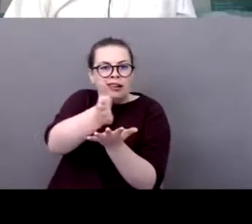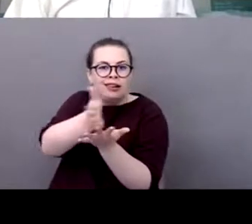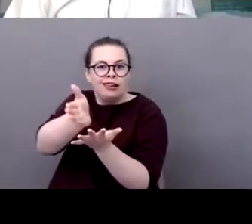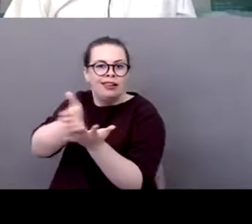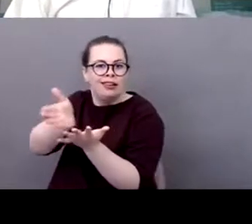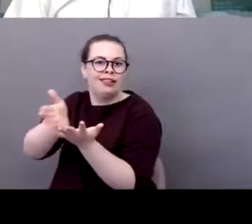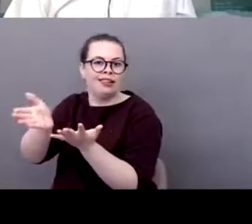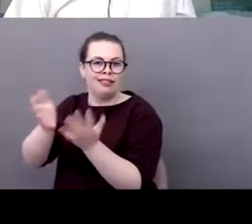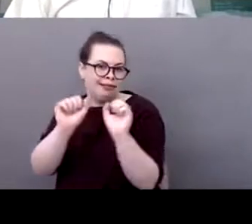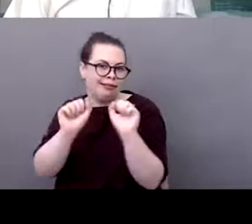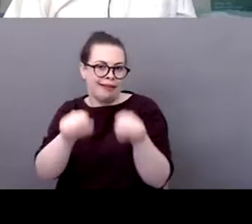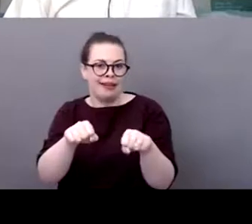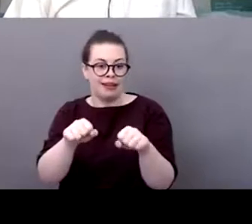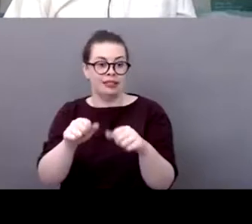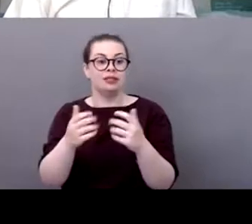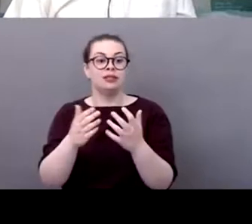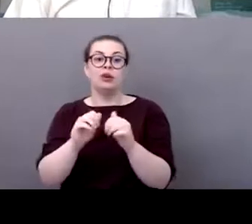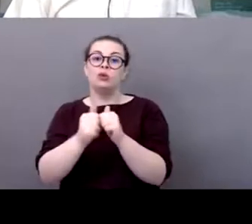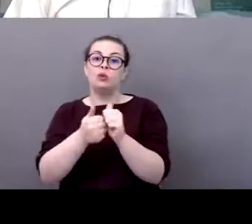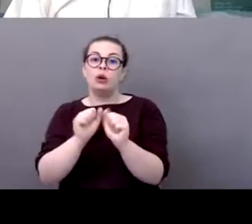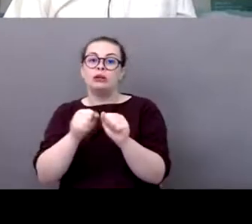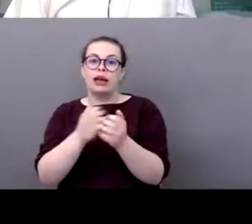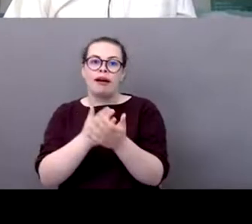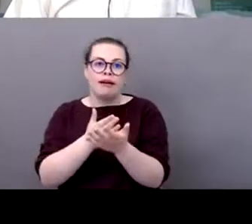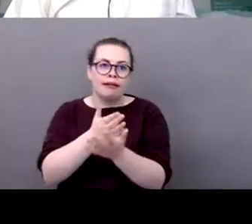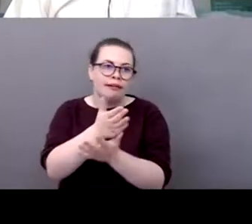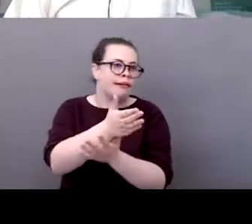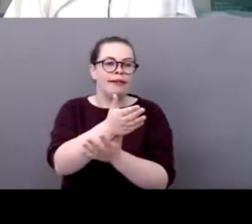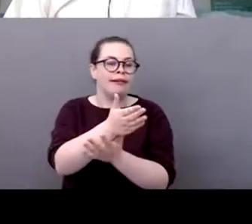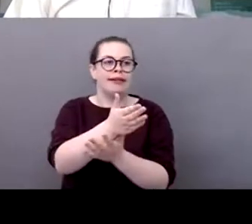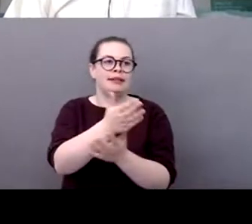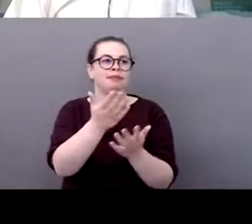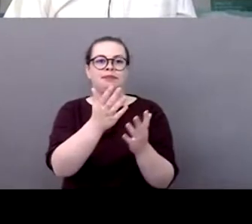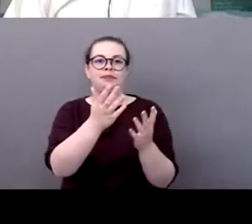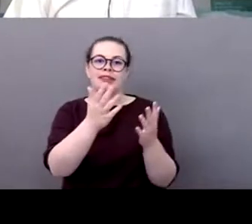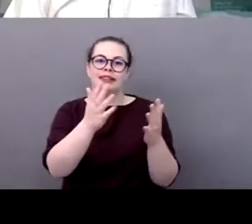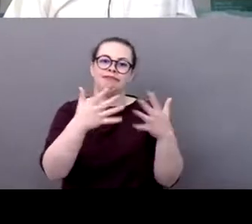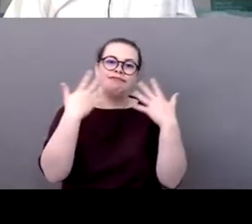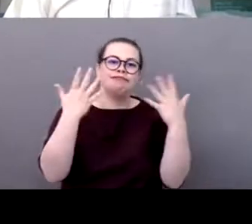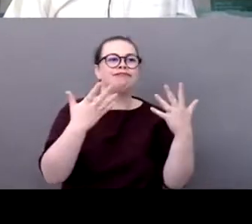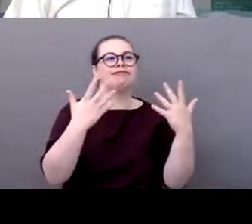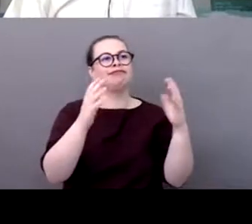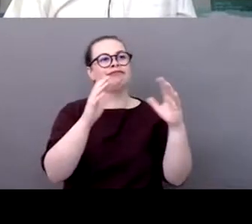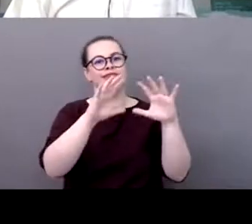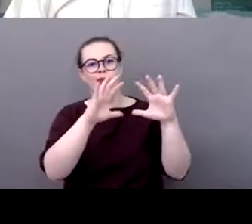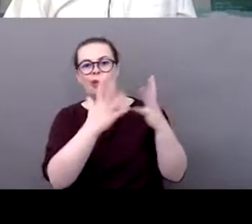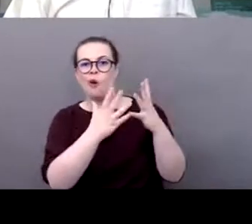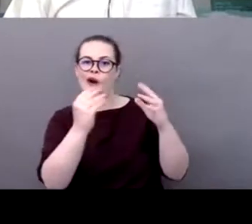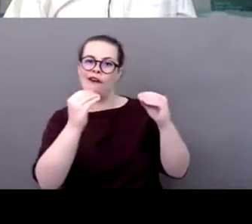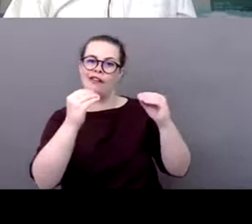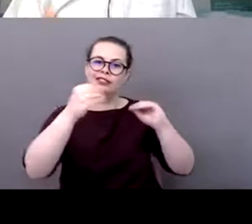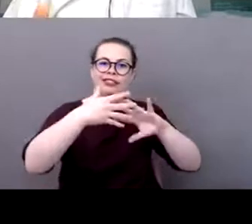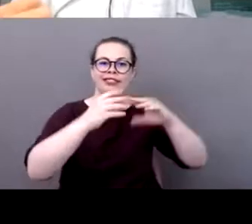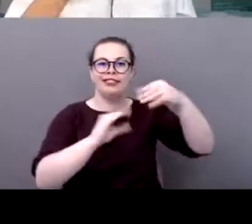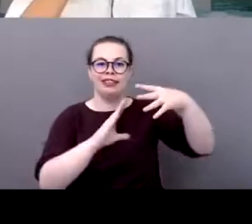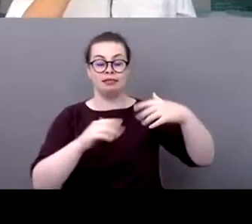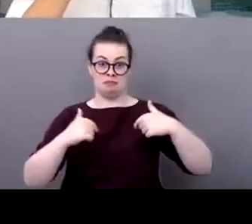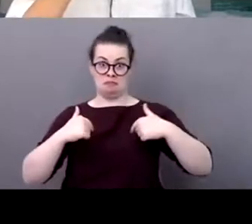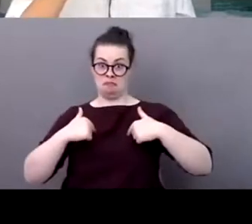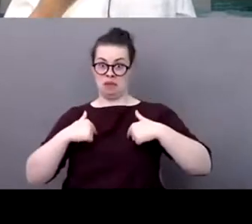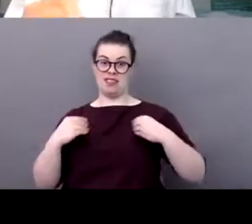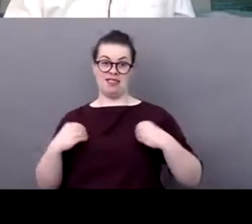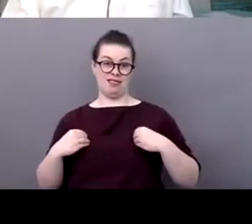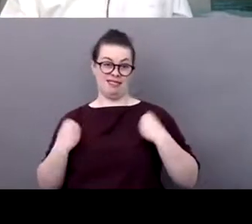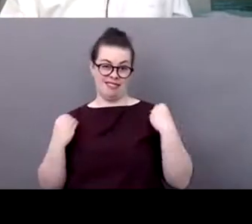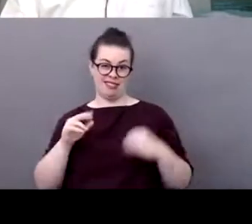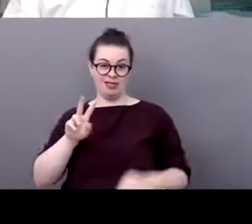que je connais aujourd'hui voilà je suis jeune j'ai pas encore de connaissances dans tout mais le handicap je connais bien et je me rends petit à petit et tous